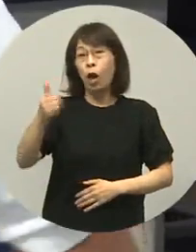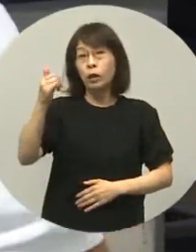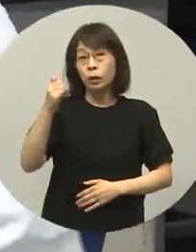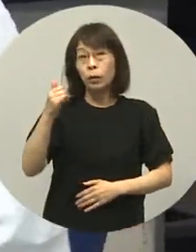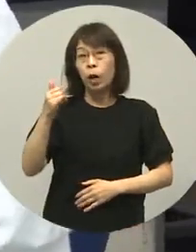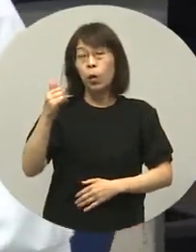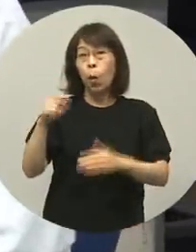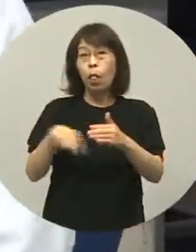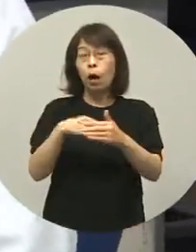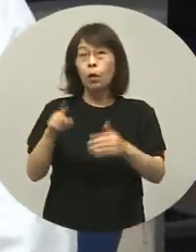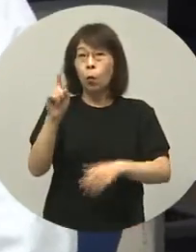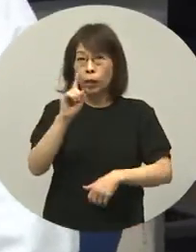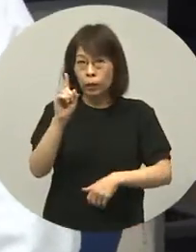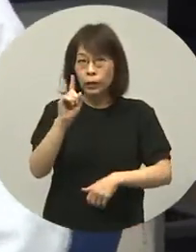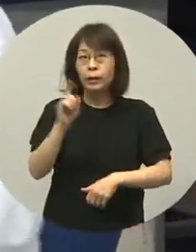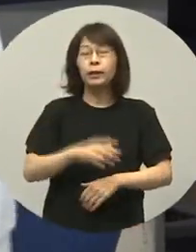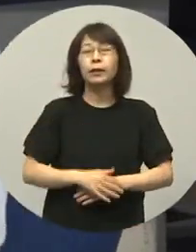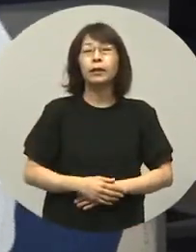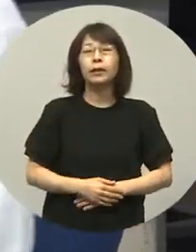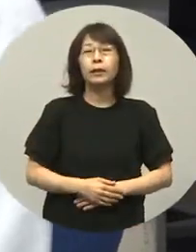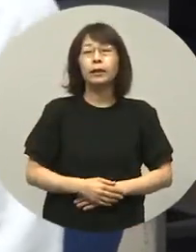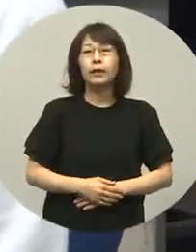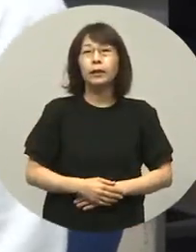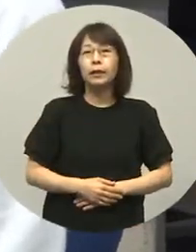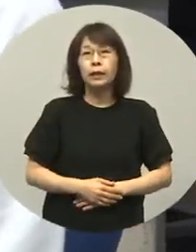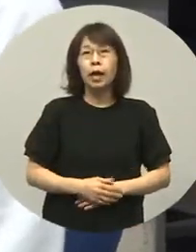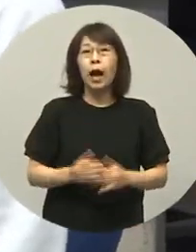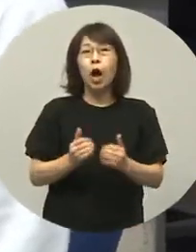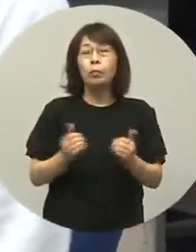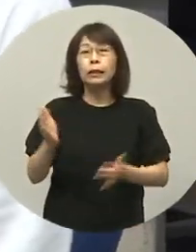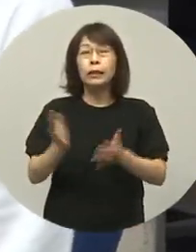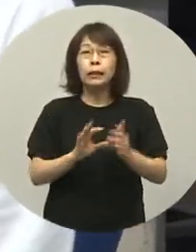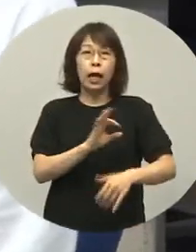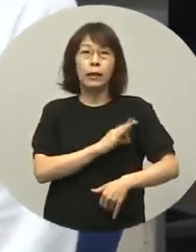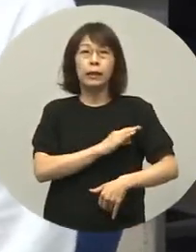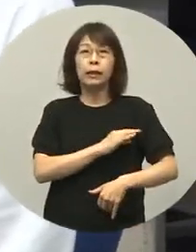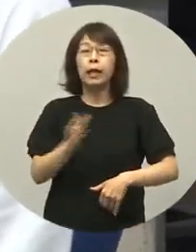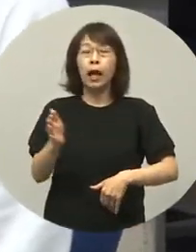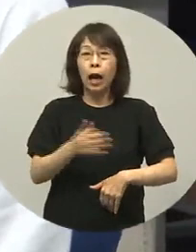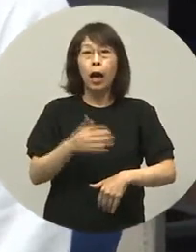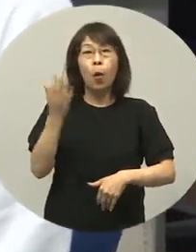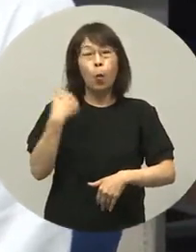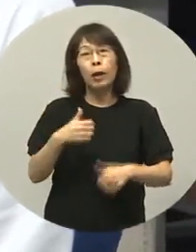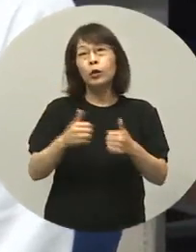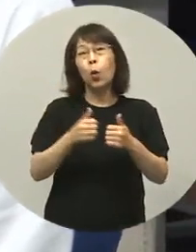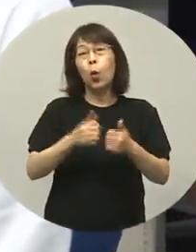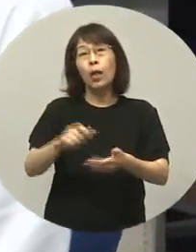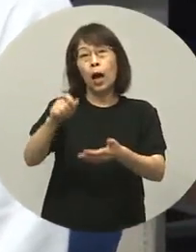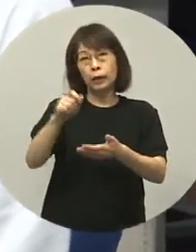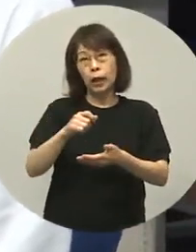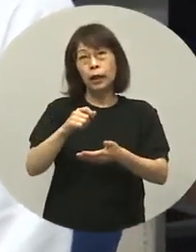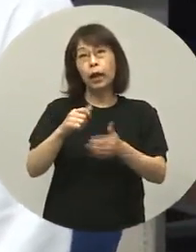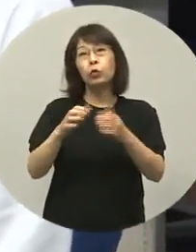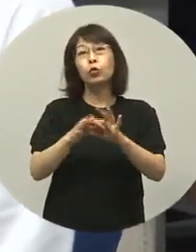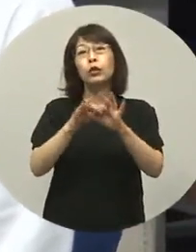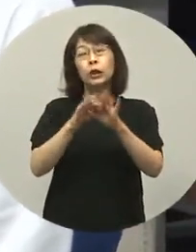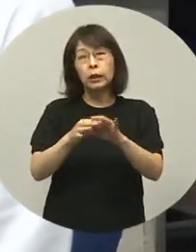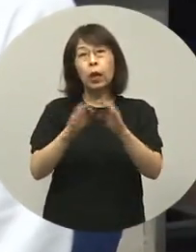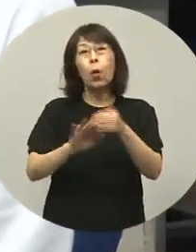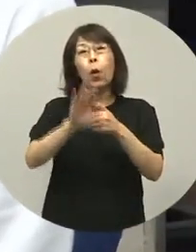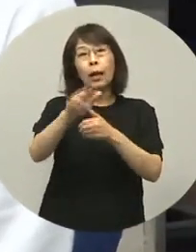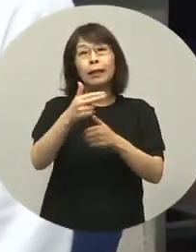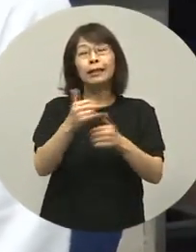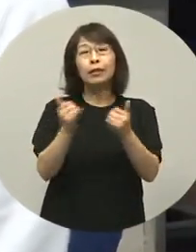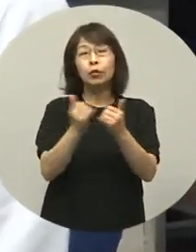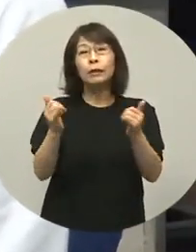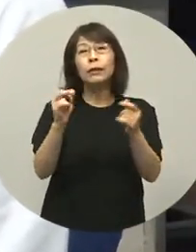北野さん、今のどういったお電話ですか？ はい、今民生委員の方から以前ご相談をいただいた件で、ちょっとこれから市民センターの方でちょっと直接ご本人